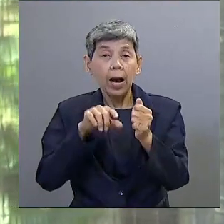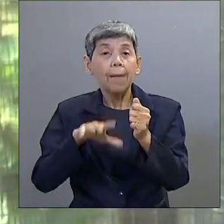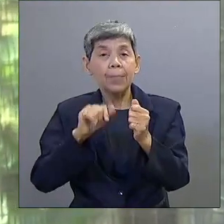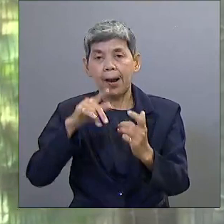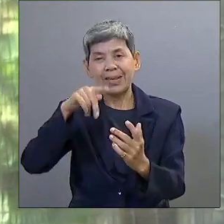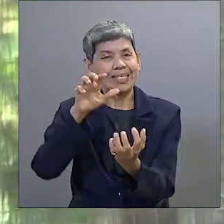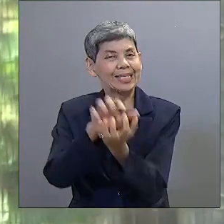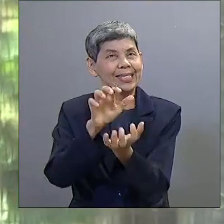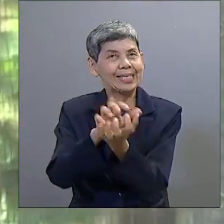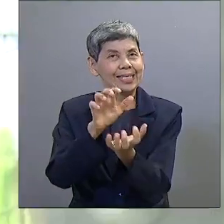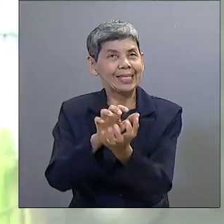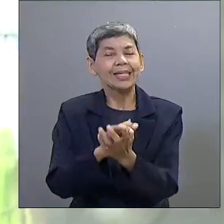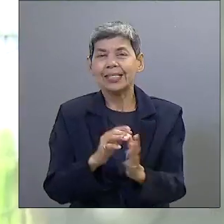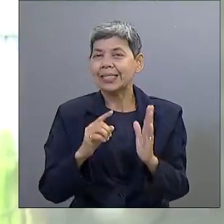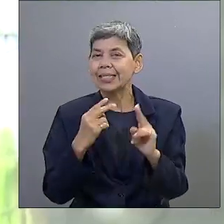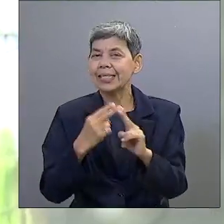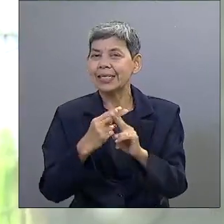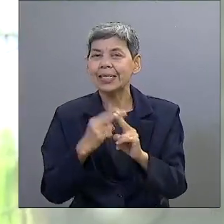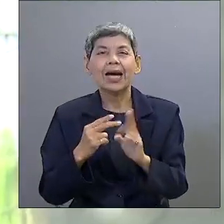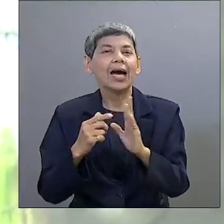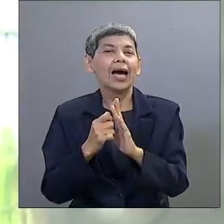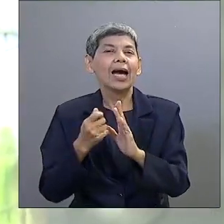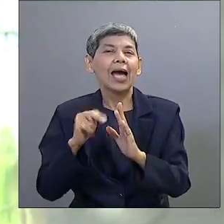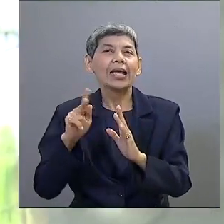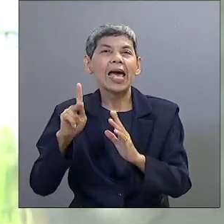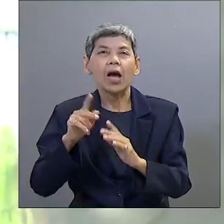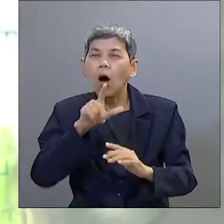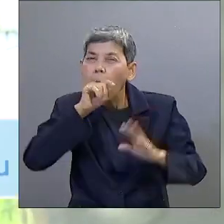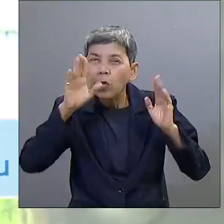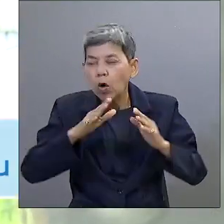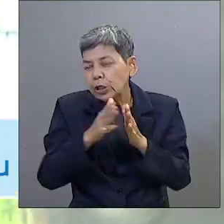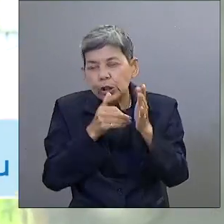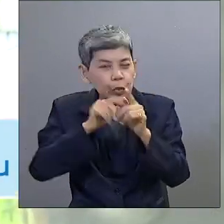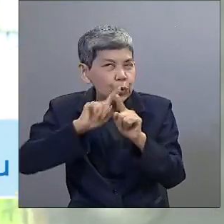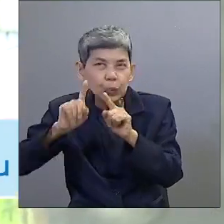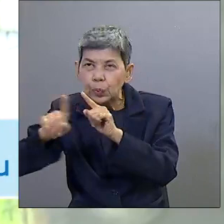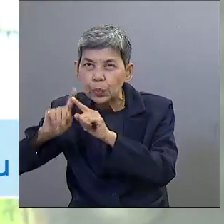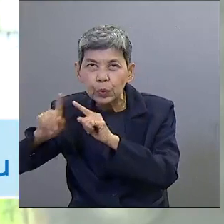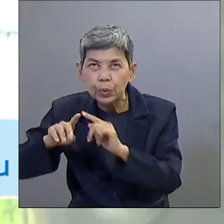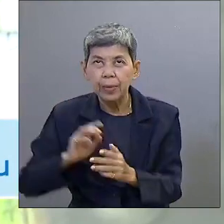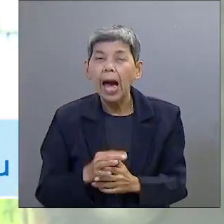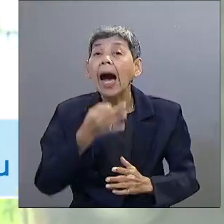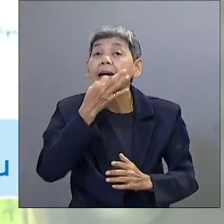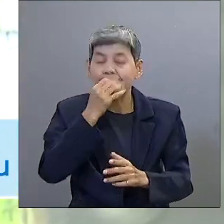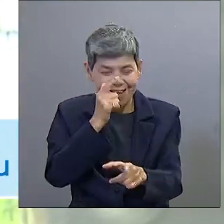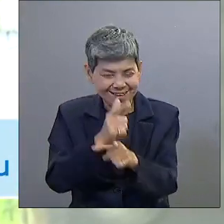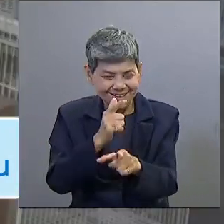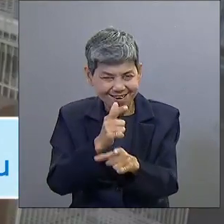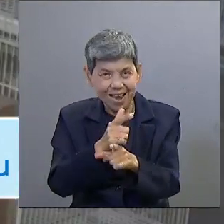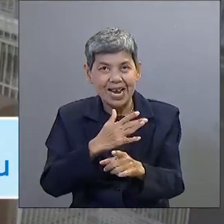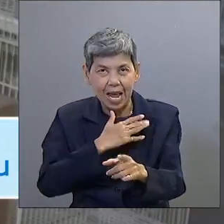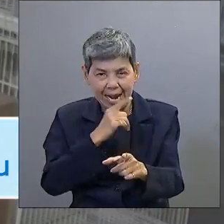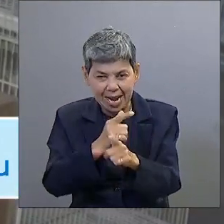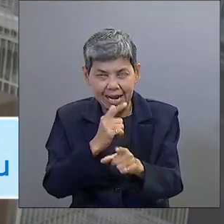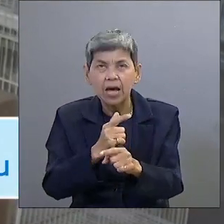จิตรของคุณอเนกชัยยาเต็มไปด้วยนกเลิฟเบิร์ดหลากหลายสีสันและลวดลายค่ะซึ่งเป็นอาชีพหลักที่คุณอเนกได้เพา